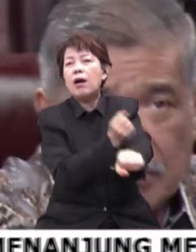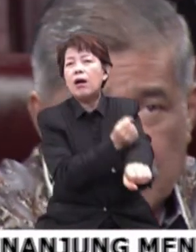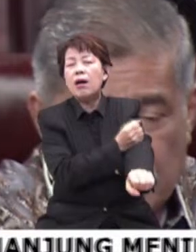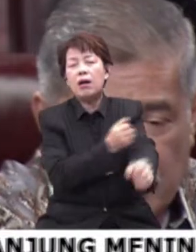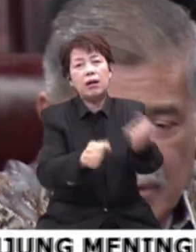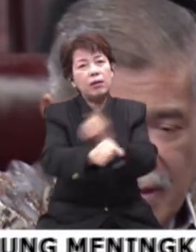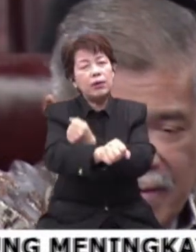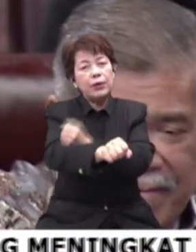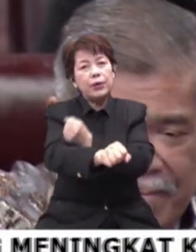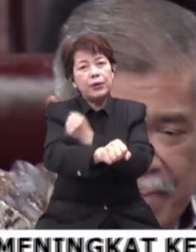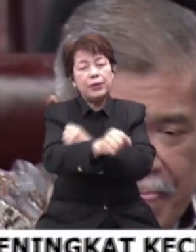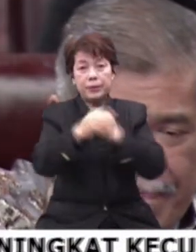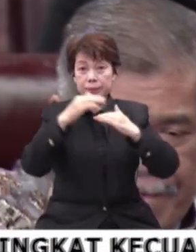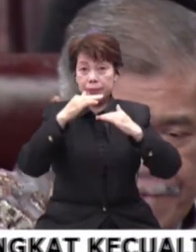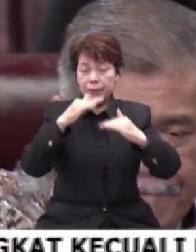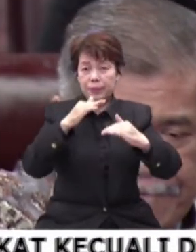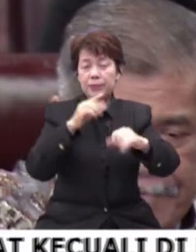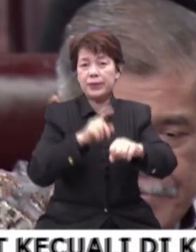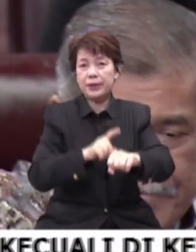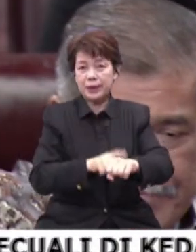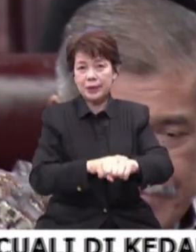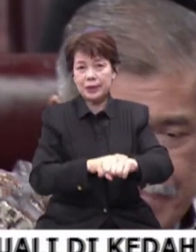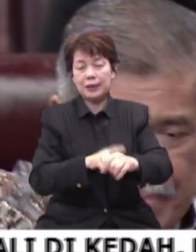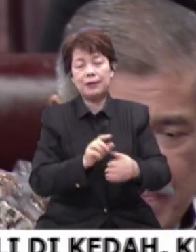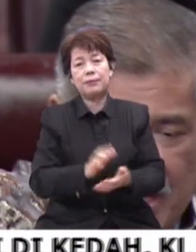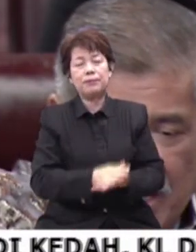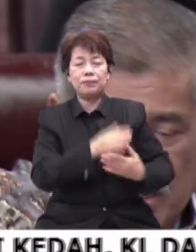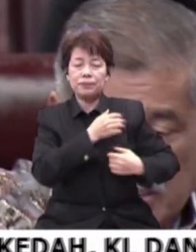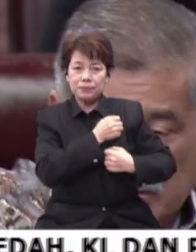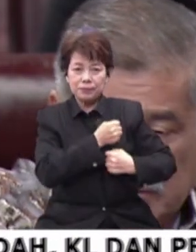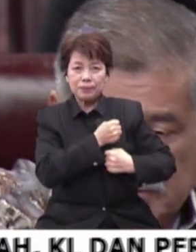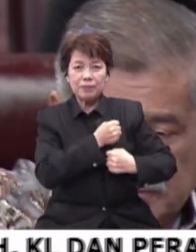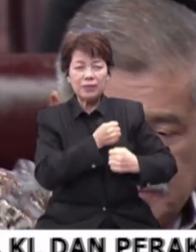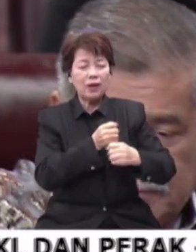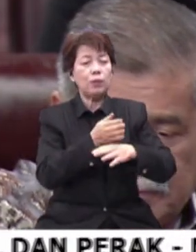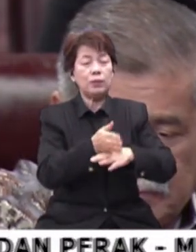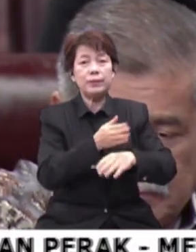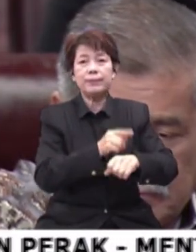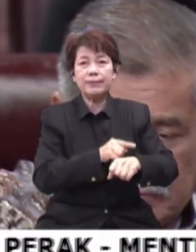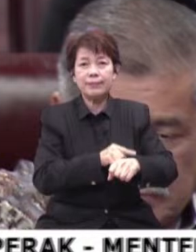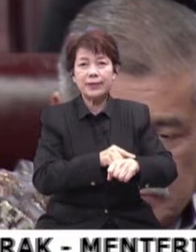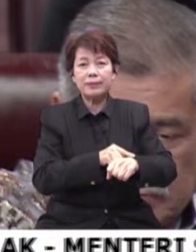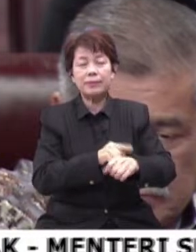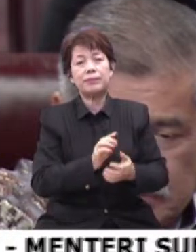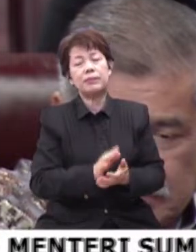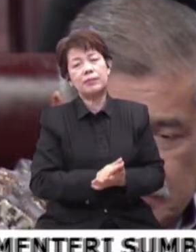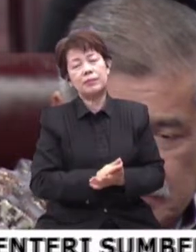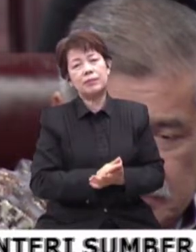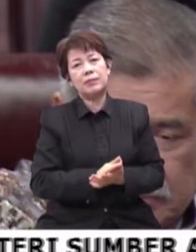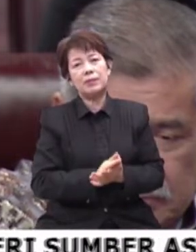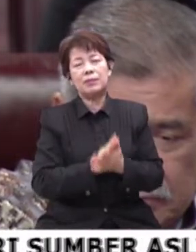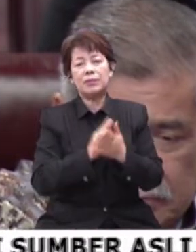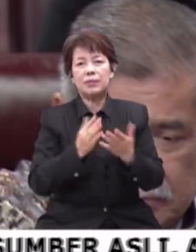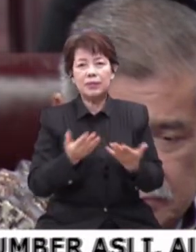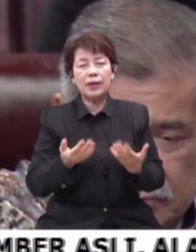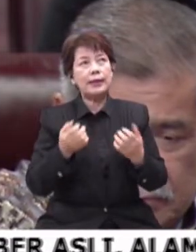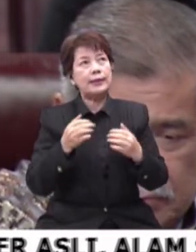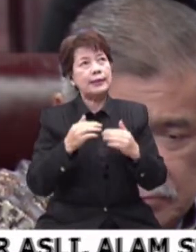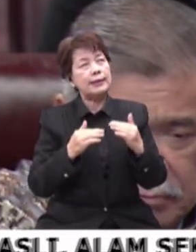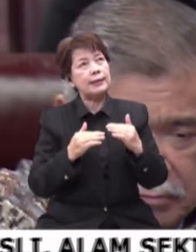yang memerlukan anggota kesehatan bekerja lebih masuk walau bagaimanapun atas